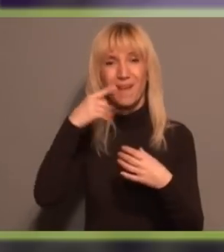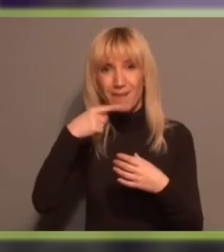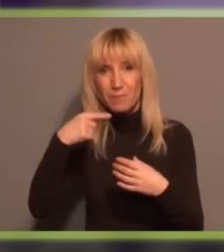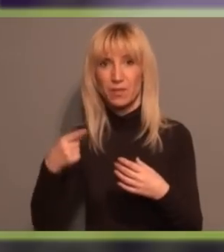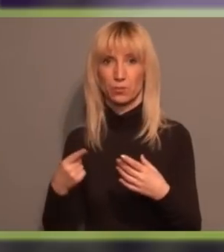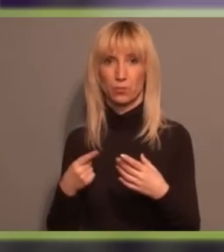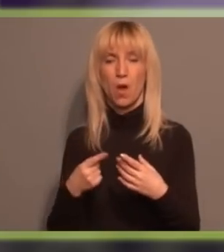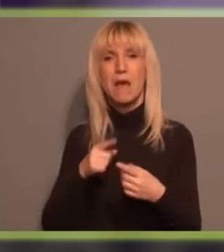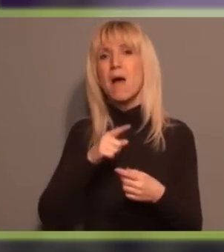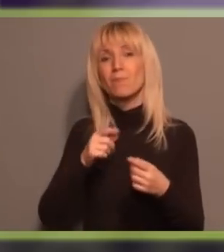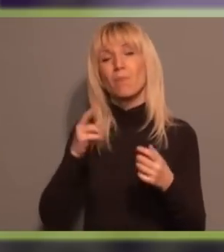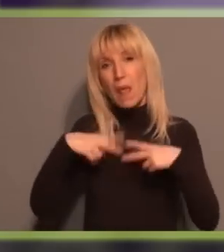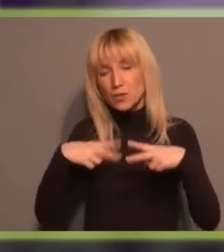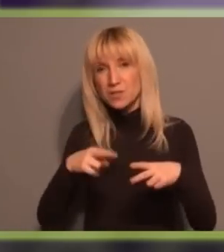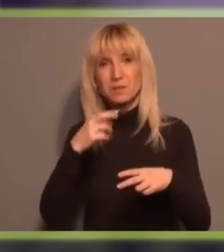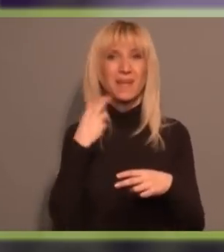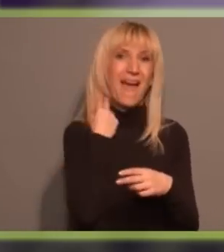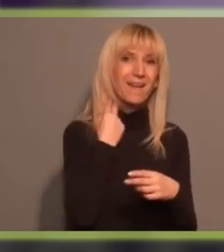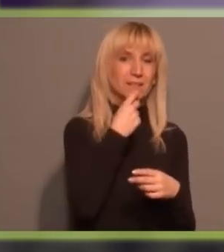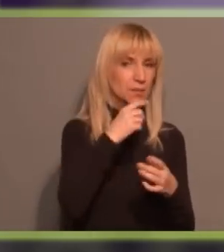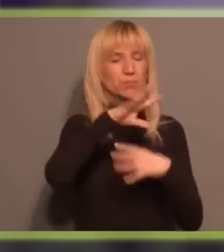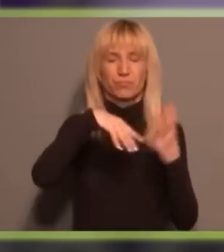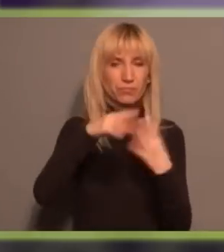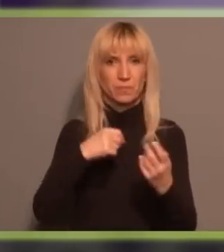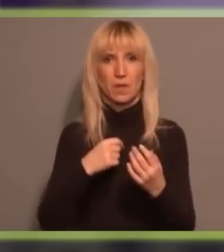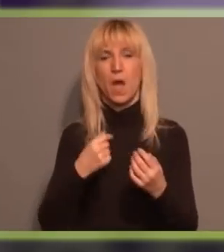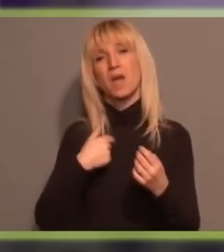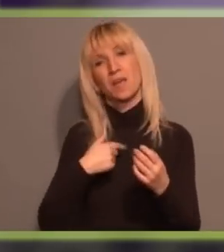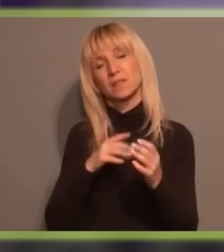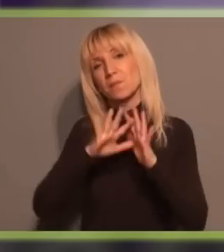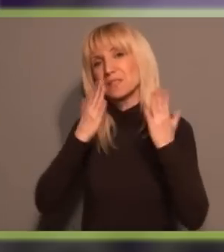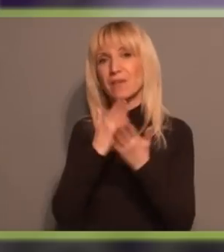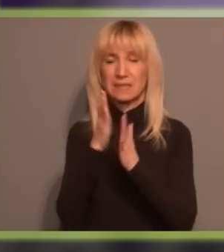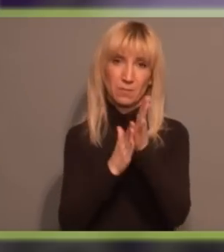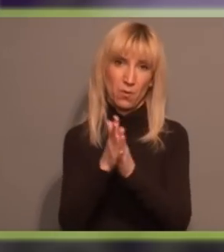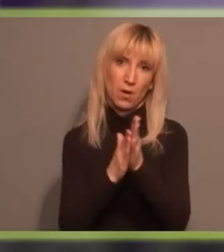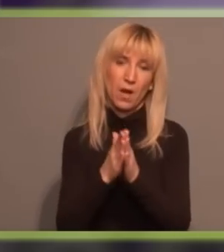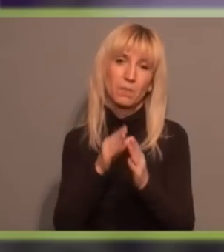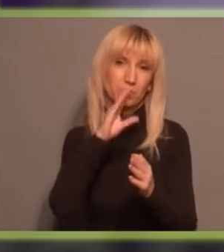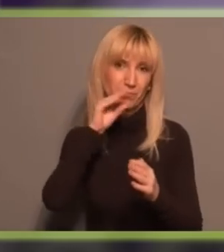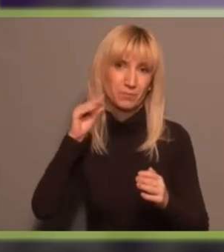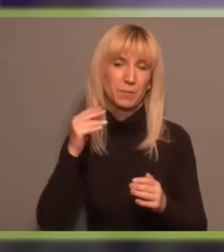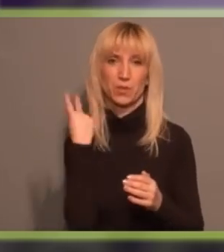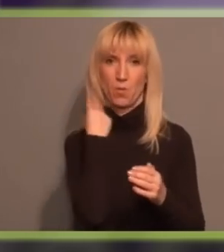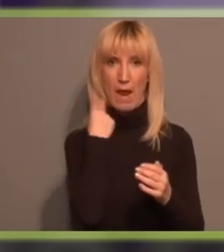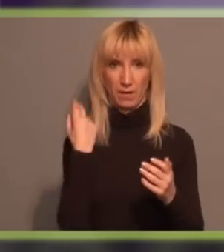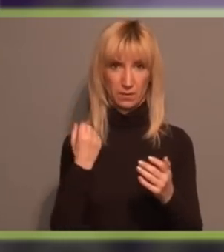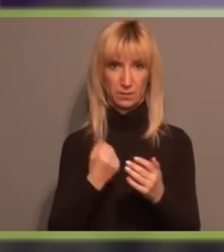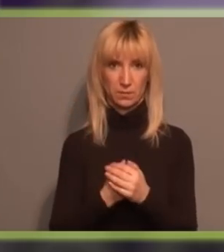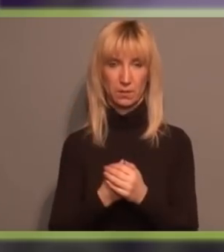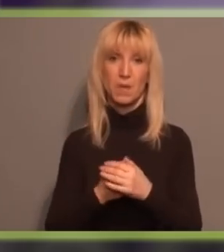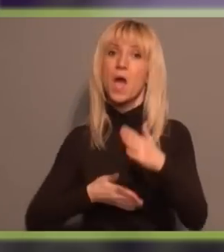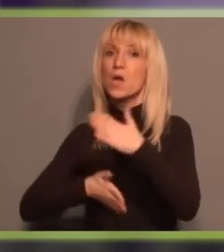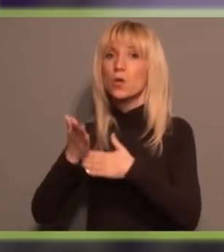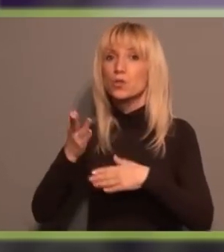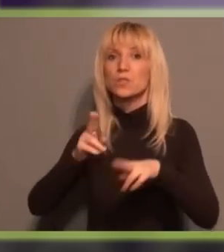samo engleski kao da ne mešam po jezikama, jer sam hičak i ja plašim, zato sam svima natraj na engleskom sa mnom. I kada